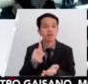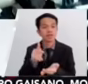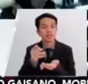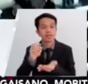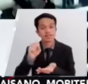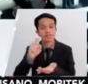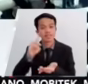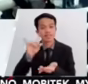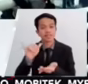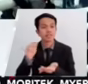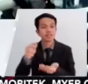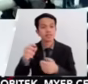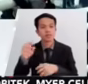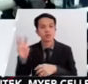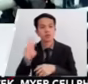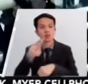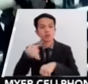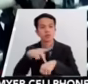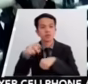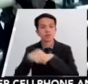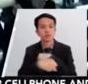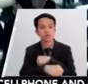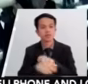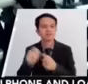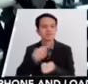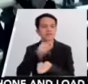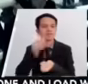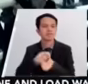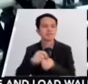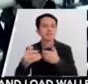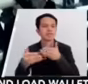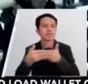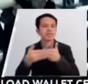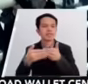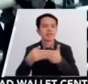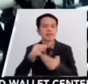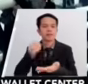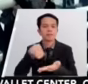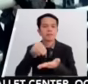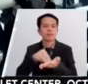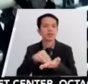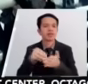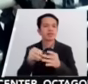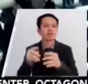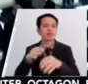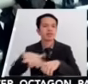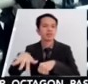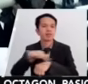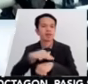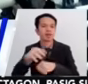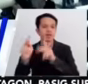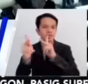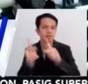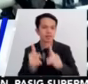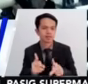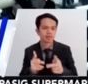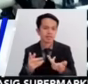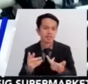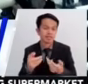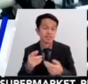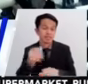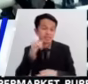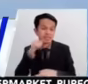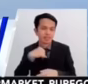Sea. Particular na, malapit ito sa mainland Palawan na Rafi. Kahapon lamang ay